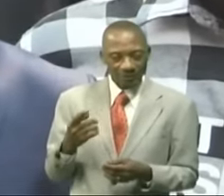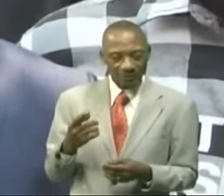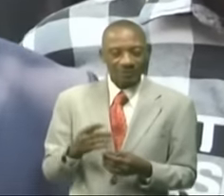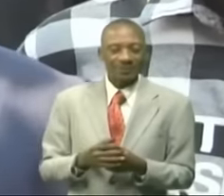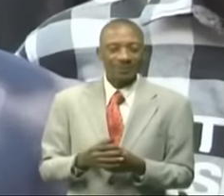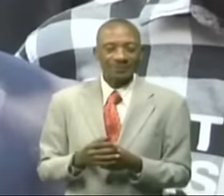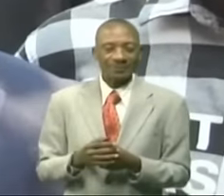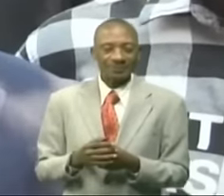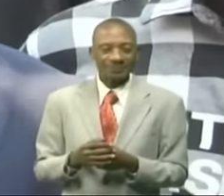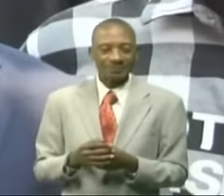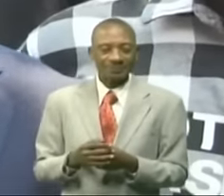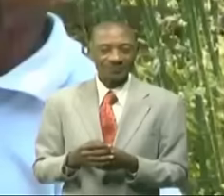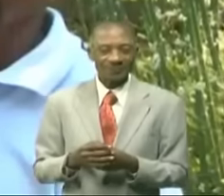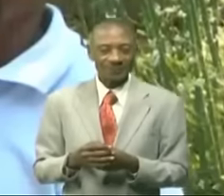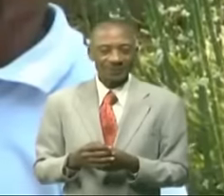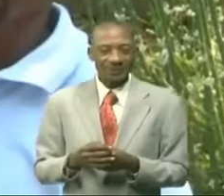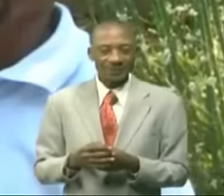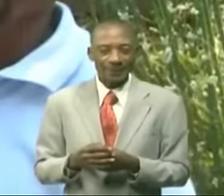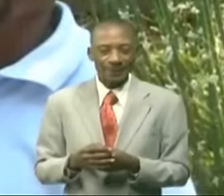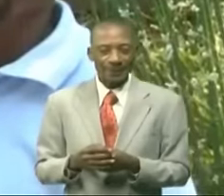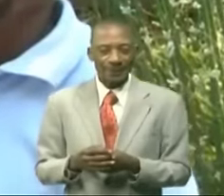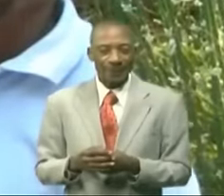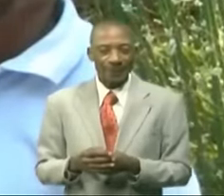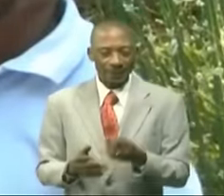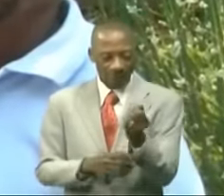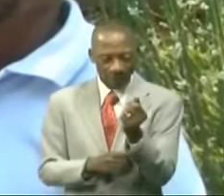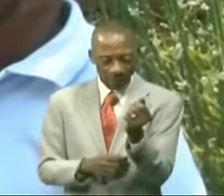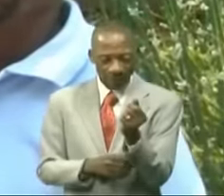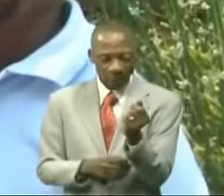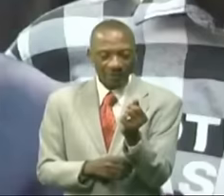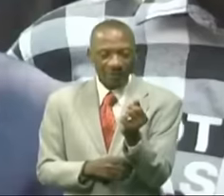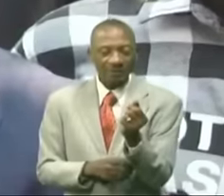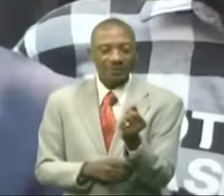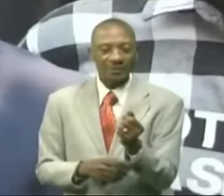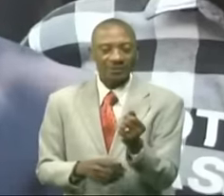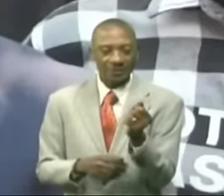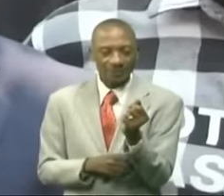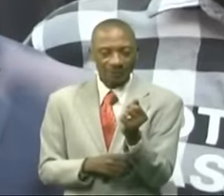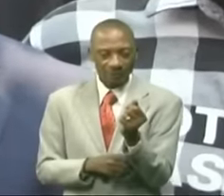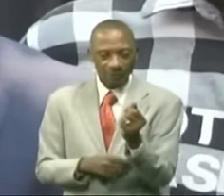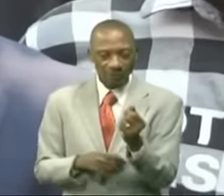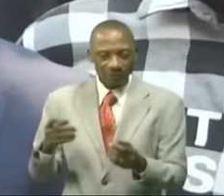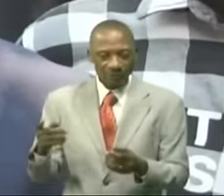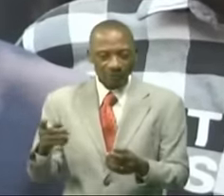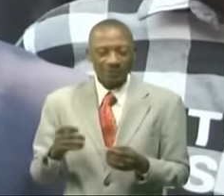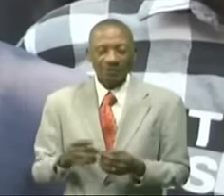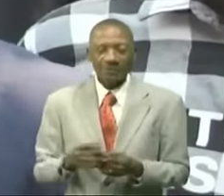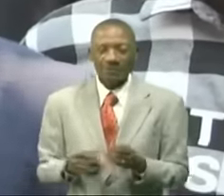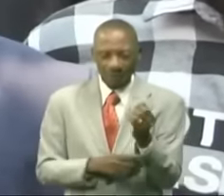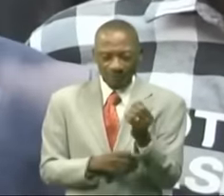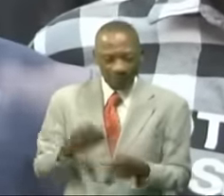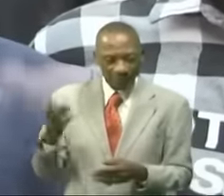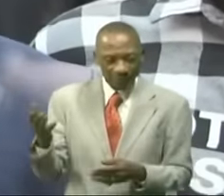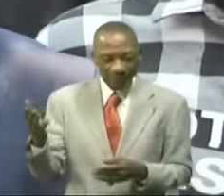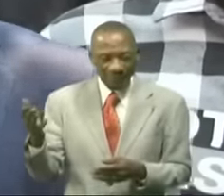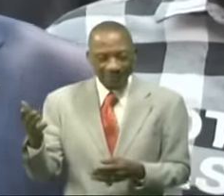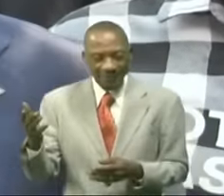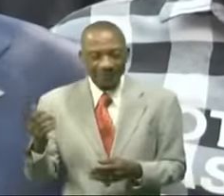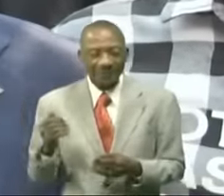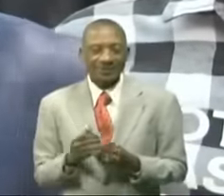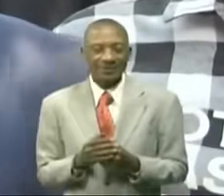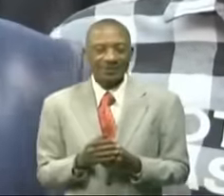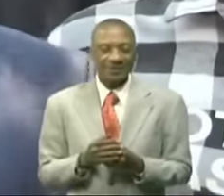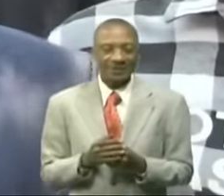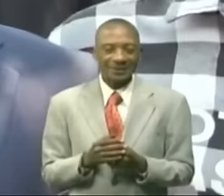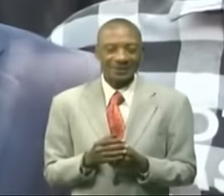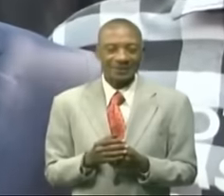constaté qu'il y a non-conciliation. Il y a non-conciliation pourquoi ? Parce que l'employeur, de son côté, il n'a pas évolué dans ses déclarations. Il nous présente des